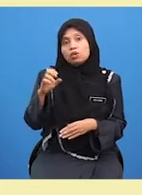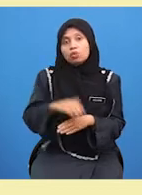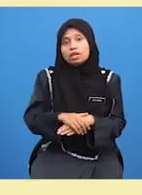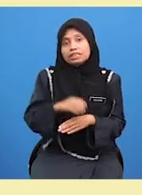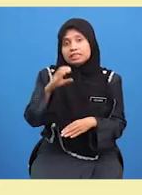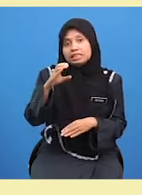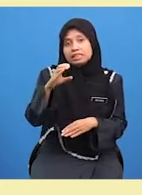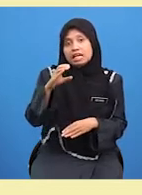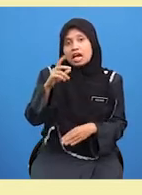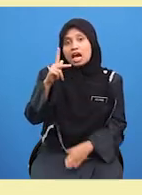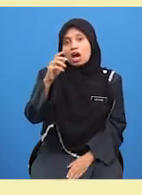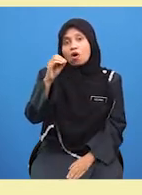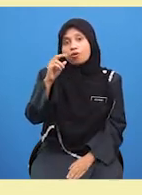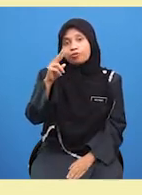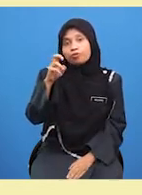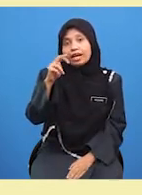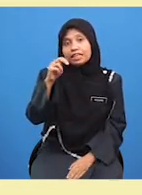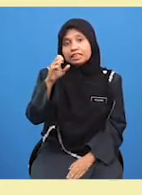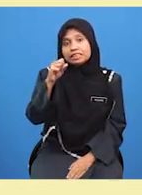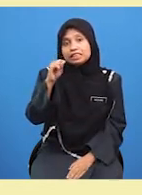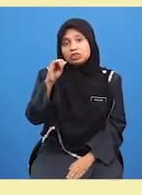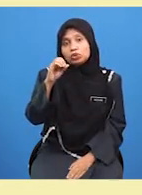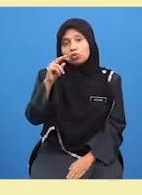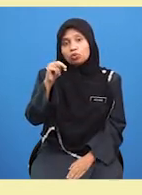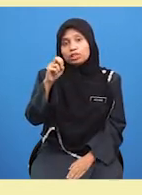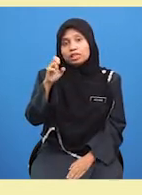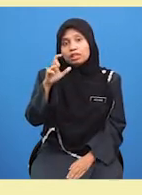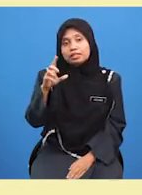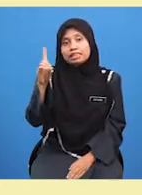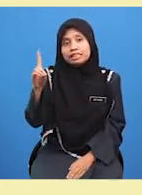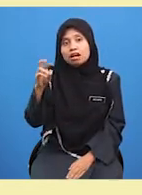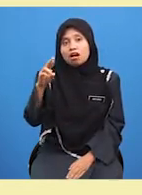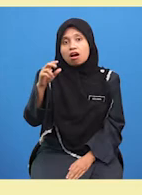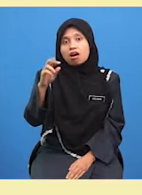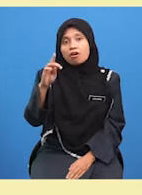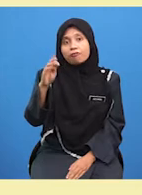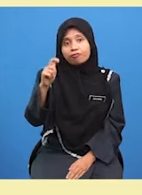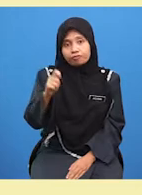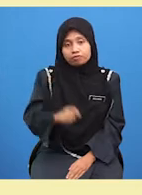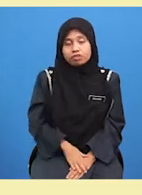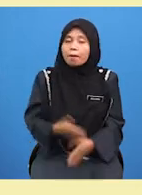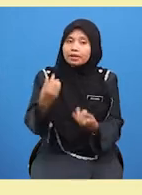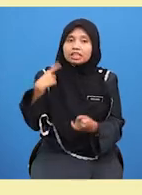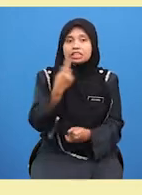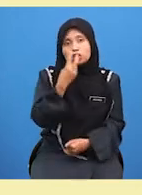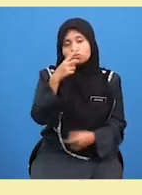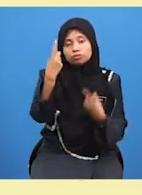C, konvensional. Dan D, rough. Mari kita semak